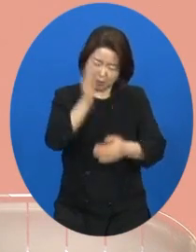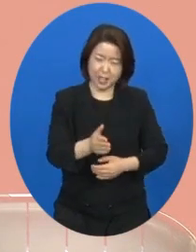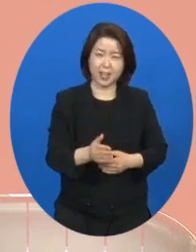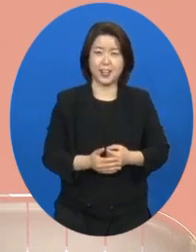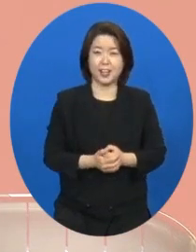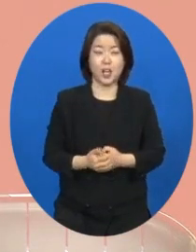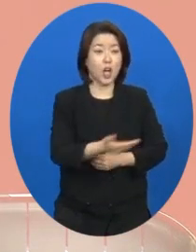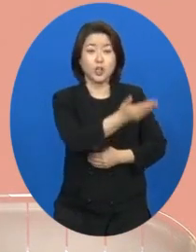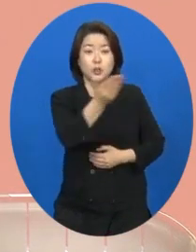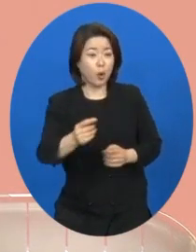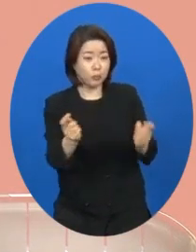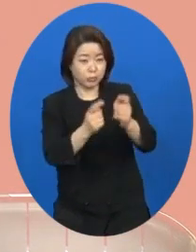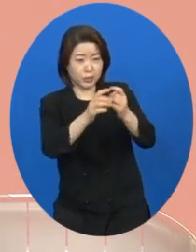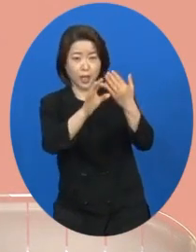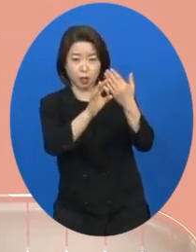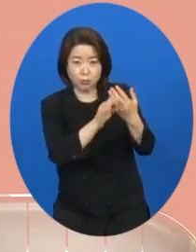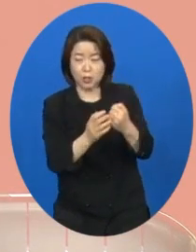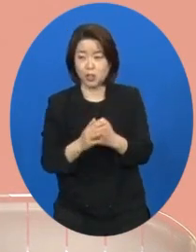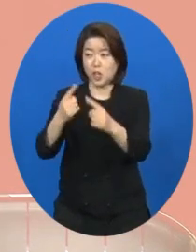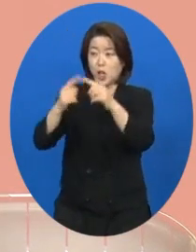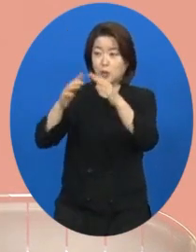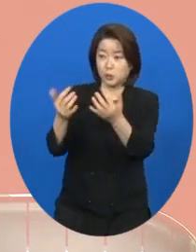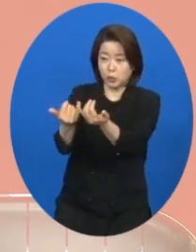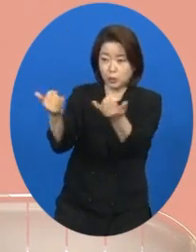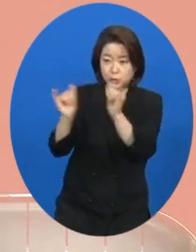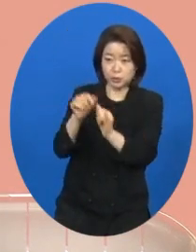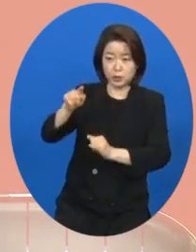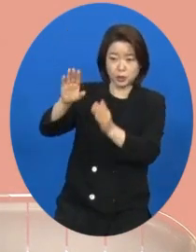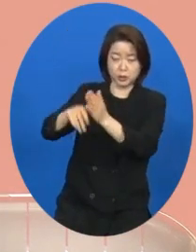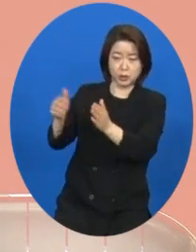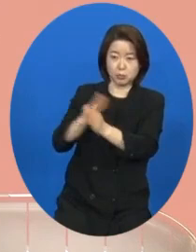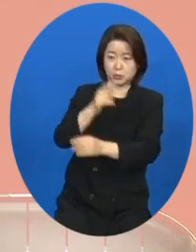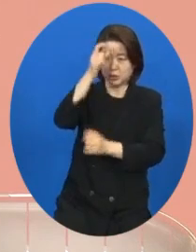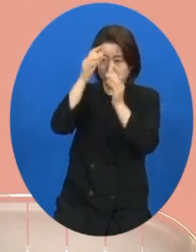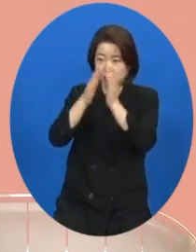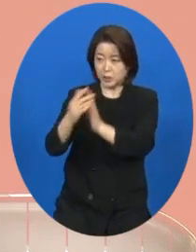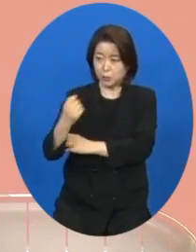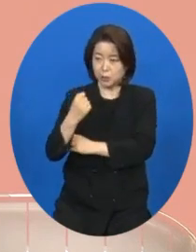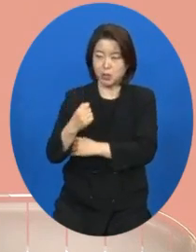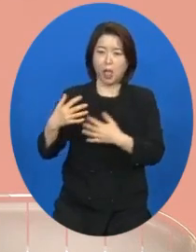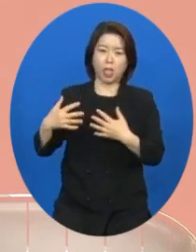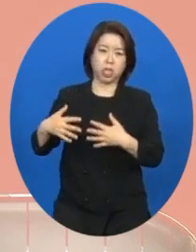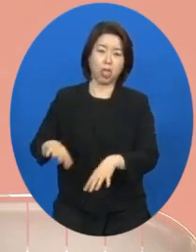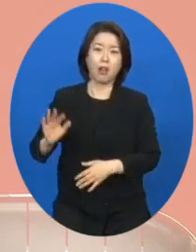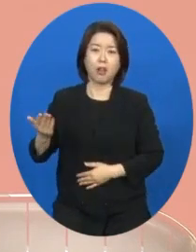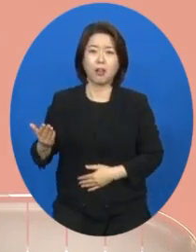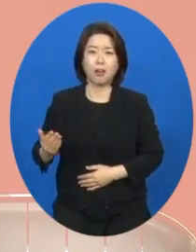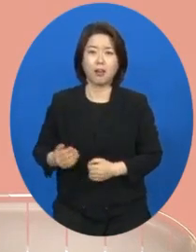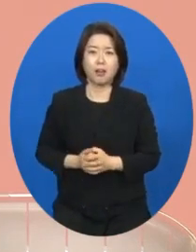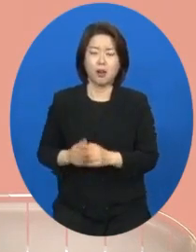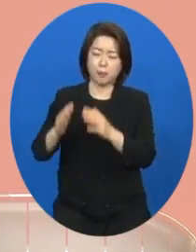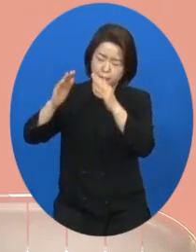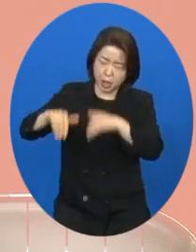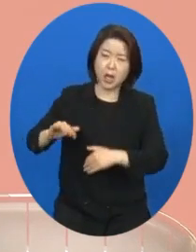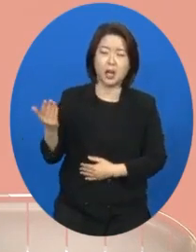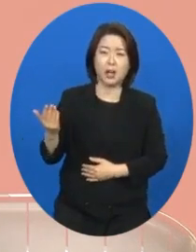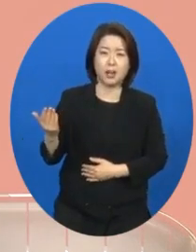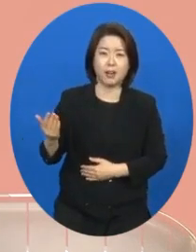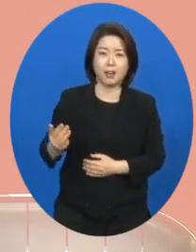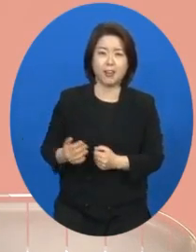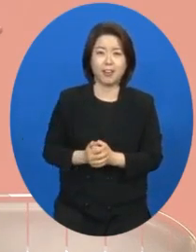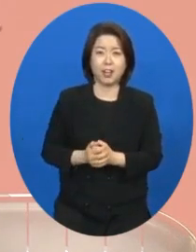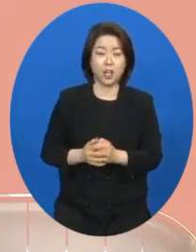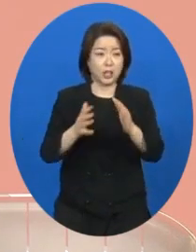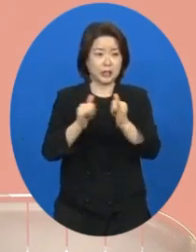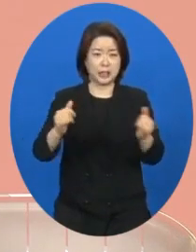여러분들이 싸우면 교회 공동체는 그 순간부터 기도 힘 다 잃어버려요. 맥없이 무너져요. 사람이